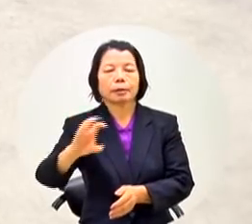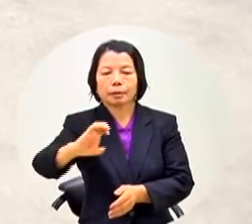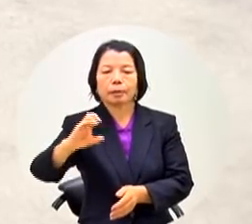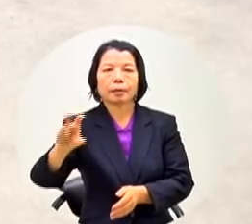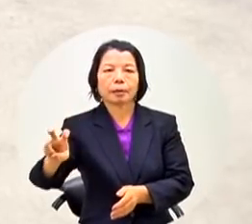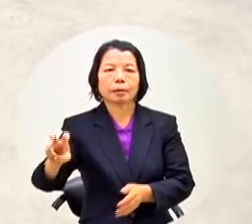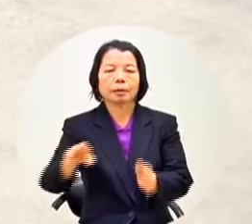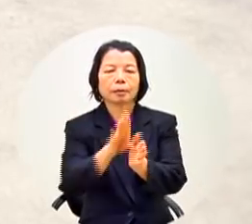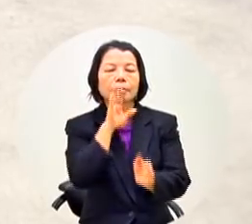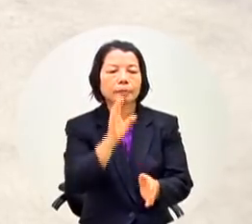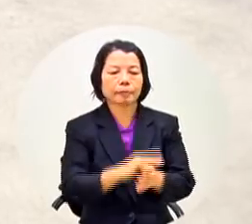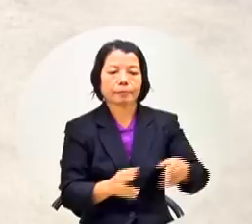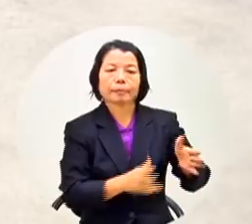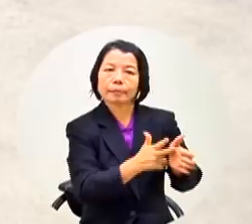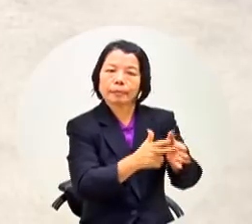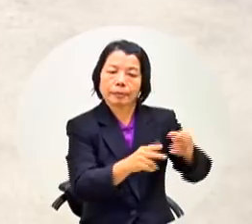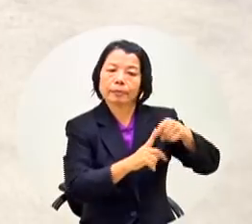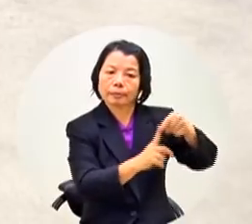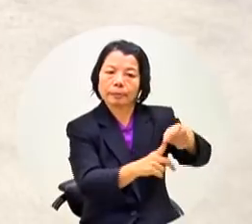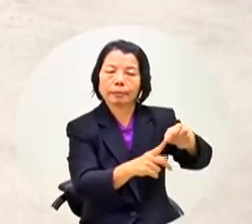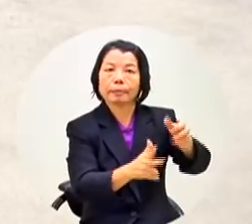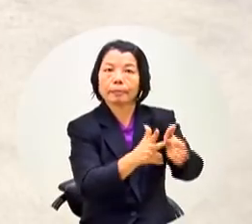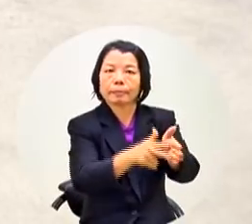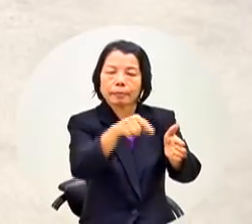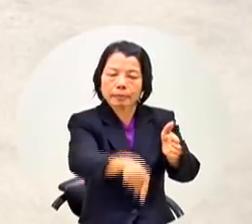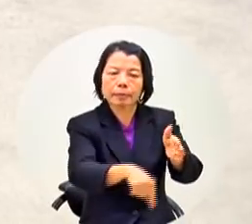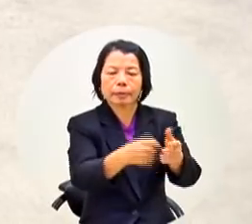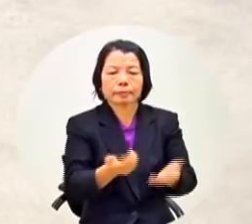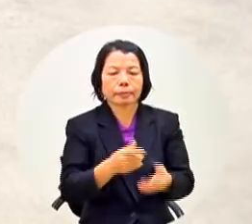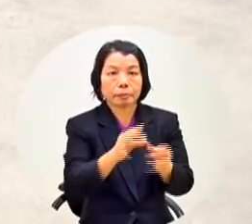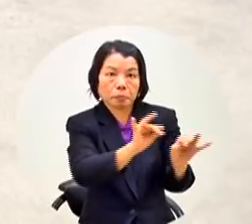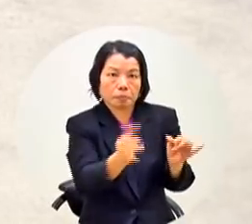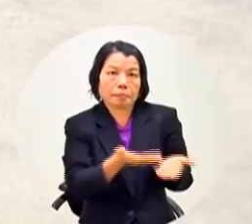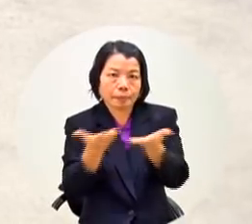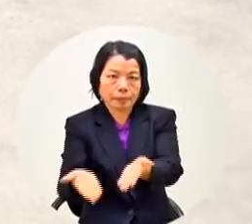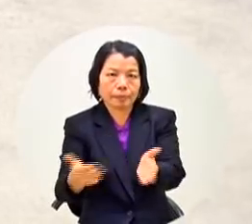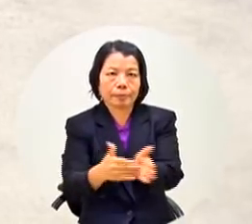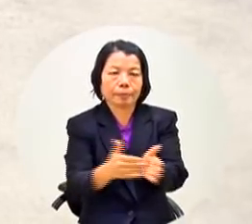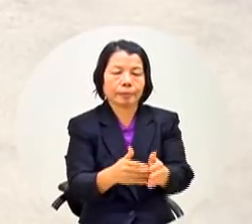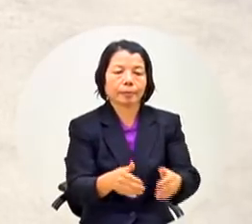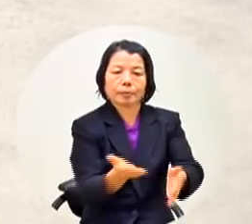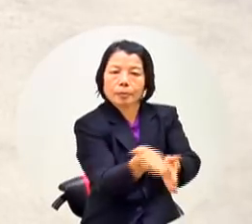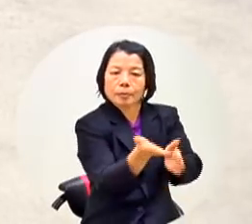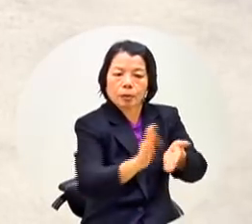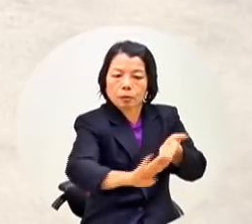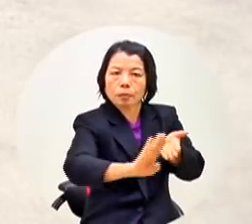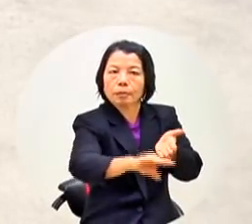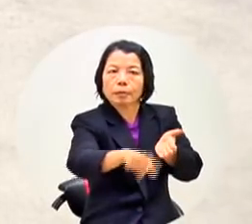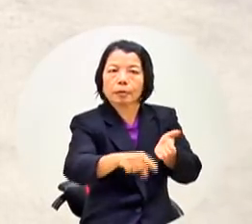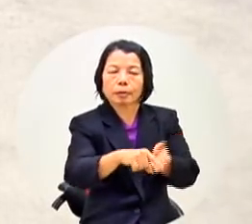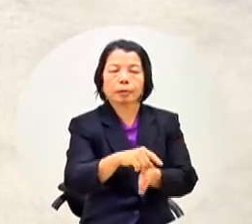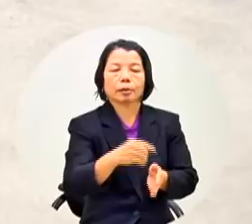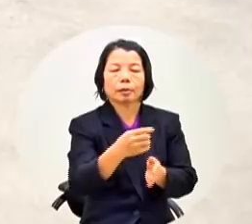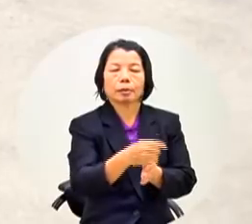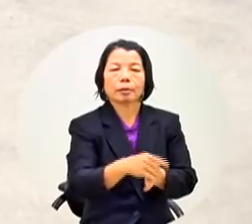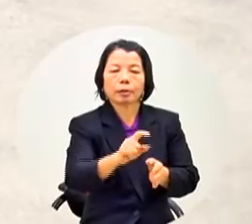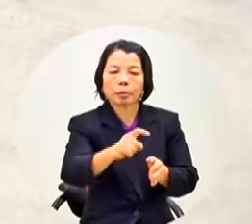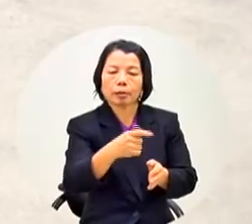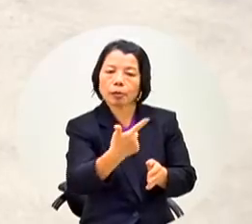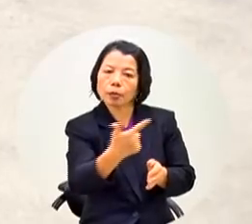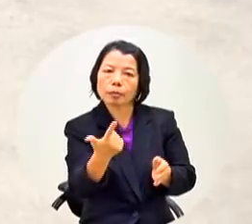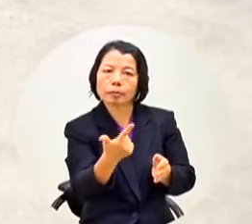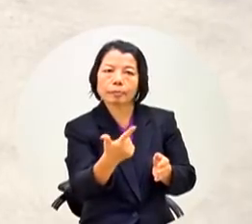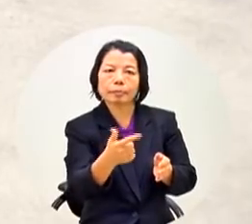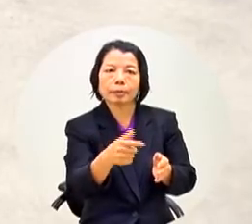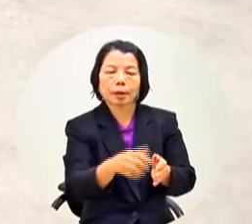试坐。在东岭港线总共有6个站从西32到37，那去年10月台铁已经交付了，那目前持续